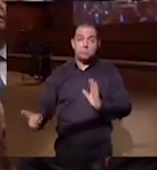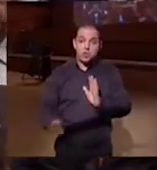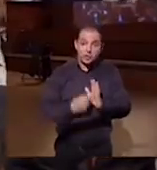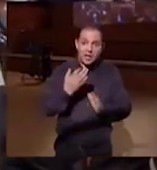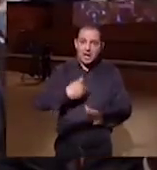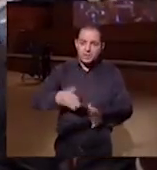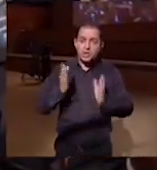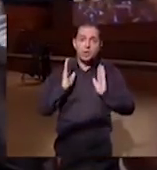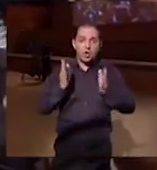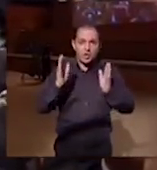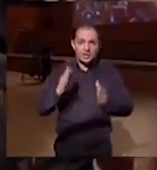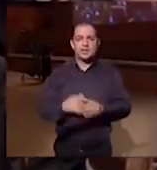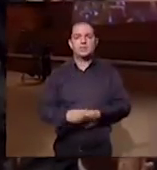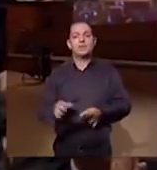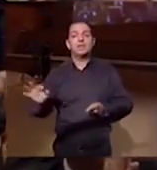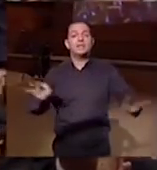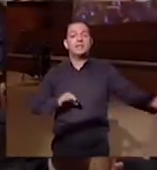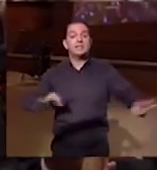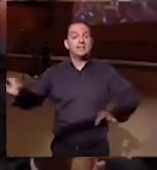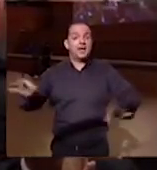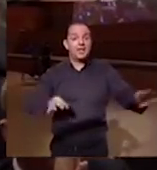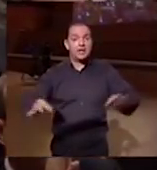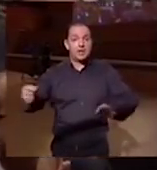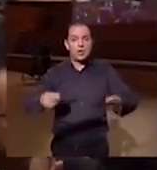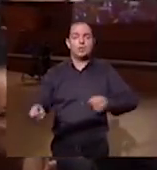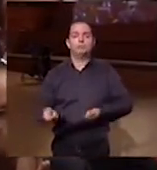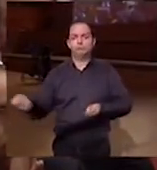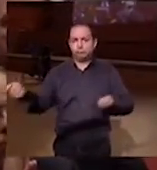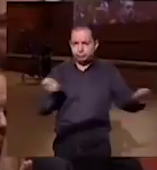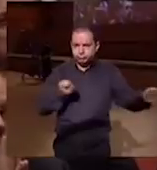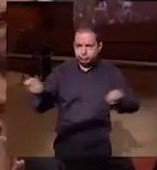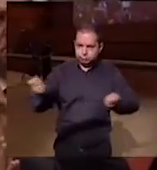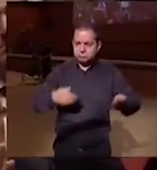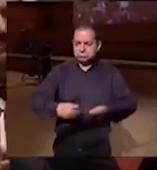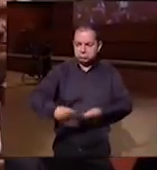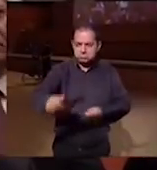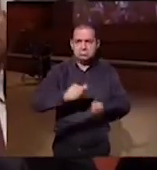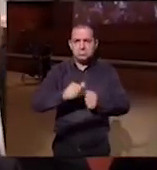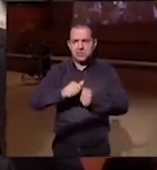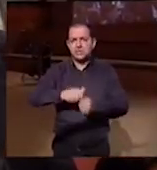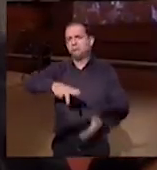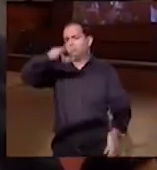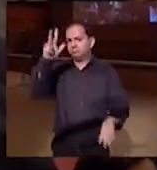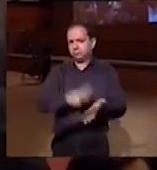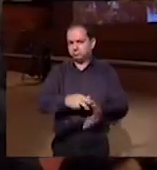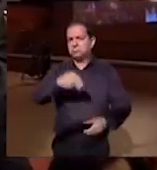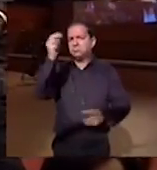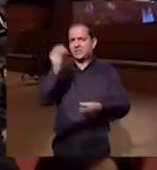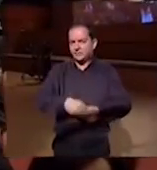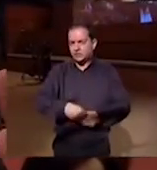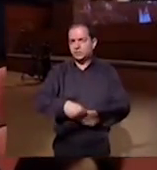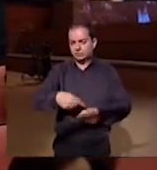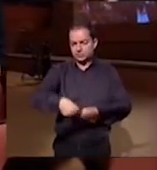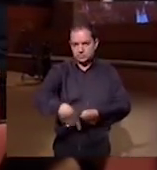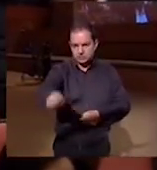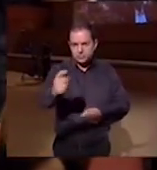προχωρήσαμε στην εκπόνηση εθνικού επιχειρησιακού σχεδίου που θα θεσμοθετηθεί τους επόμενους μήνες, το οποίο γίνεται